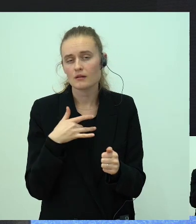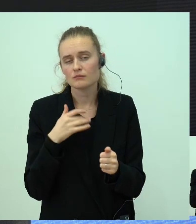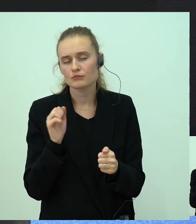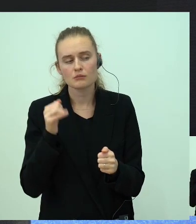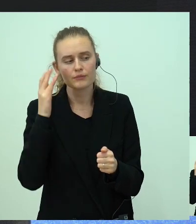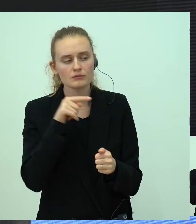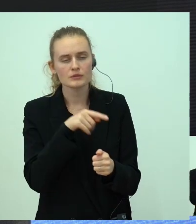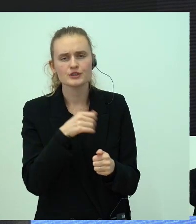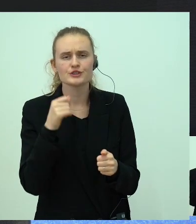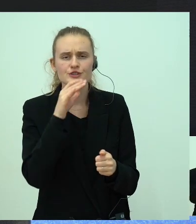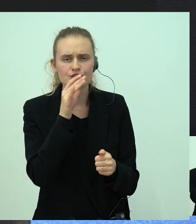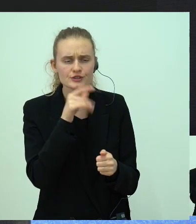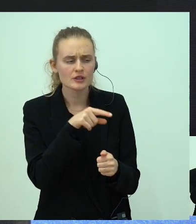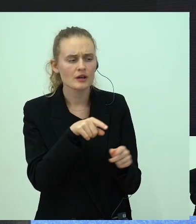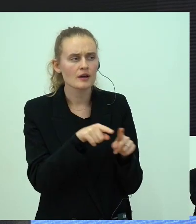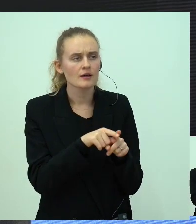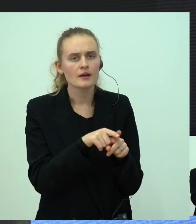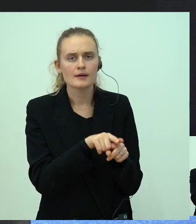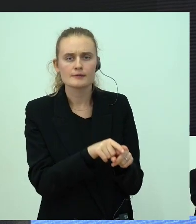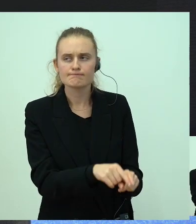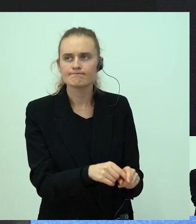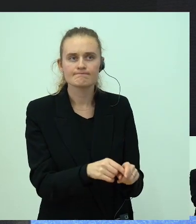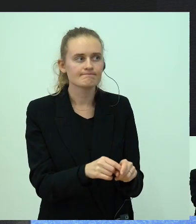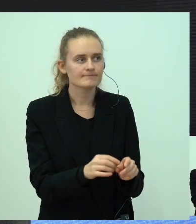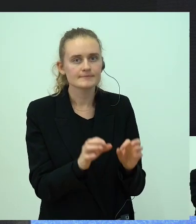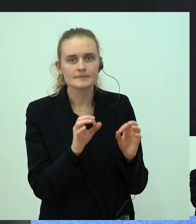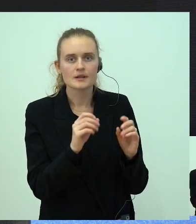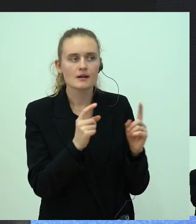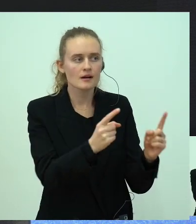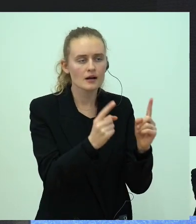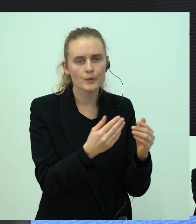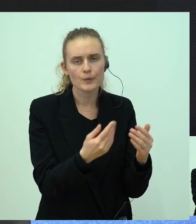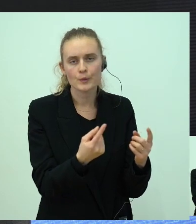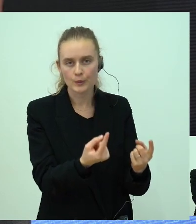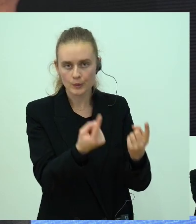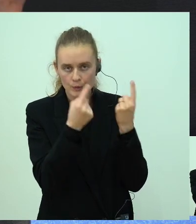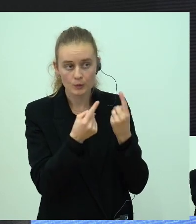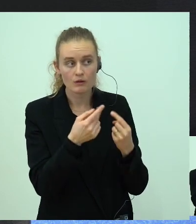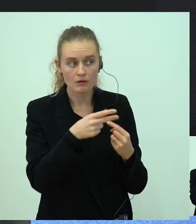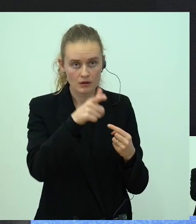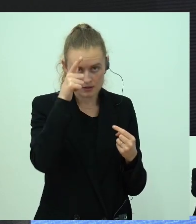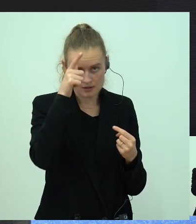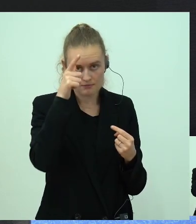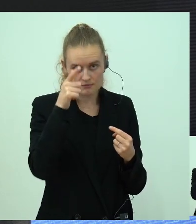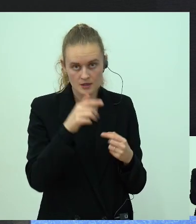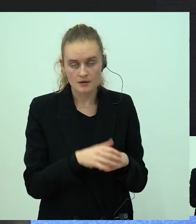reikalingas kažkokia ypatinga apsauga. Bet jūsgi nuolat girdite,